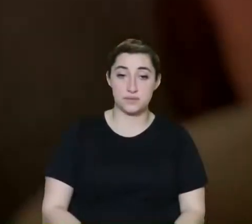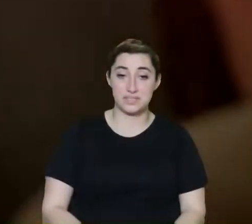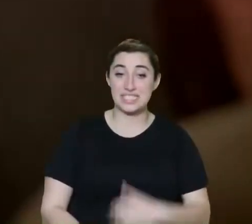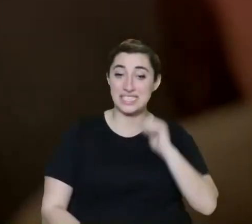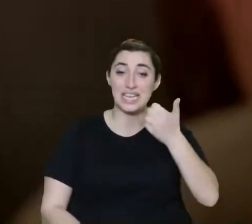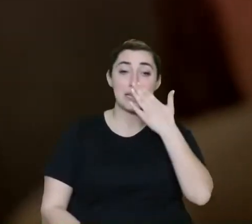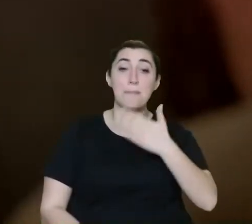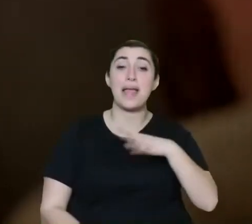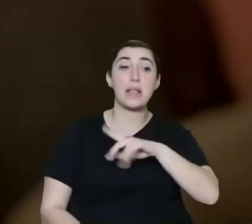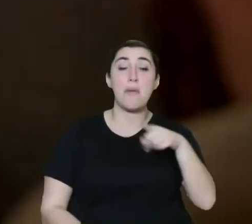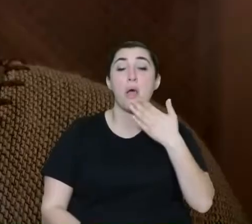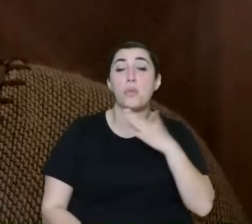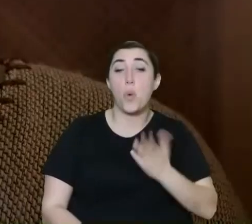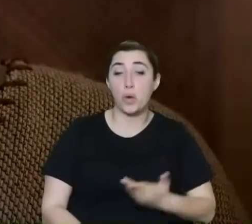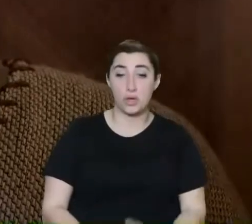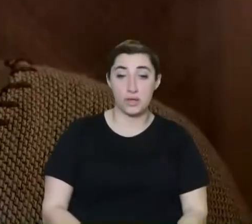Yarını beklemeyen var mı?